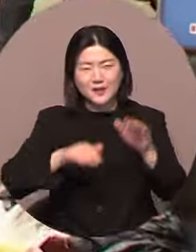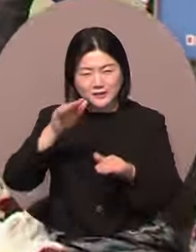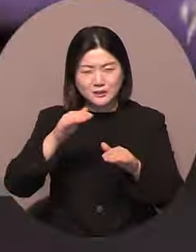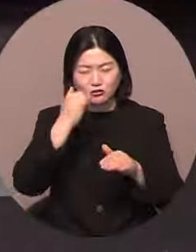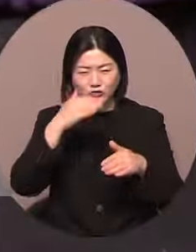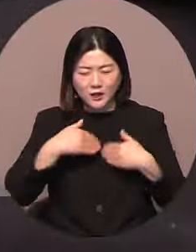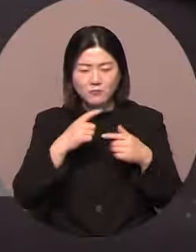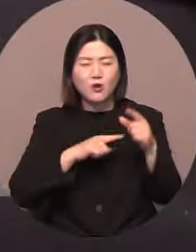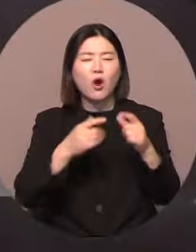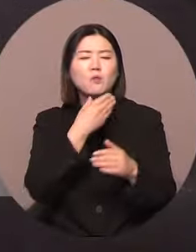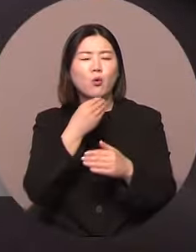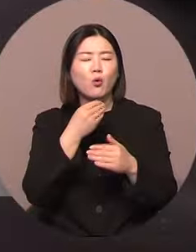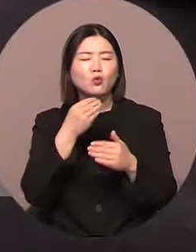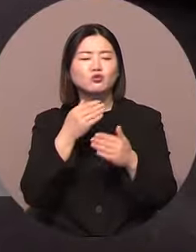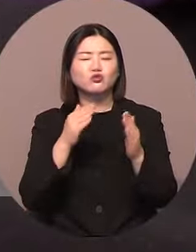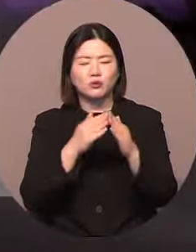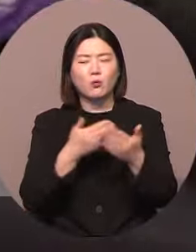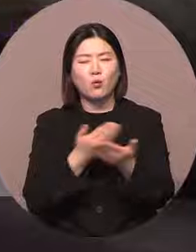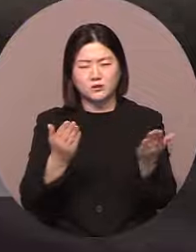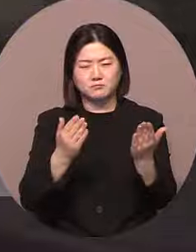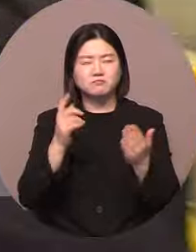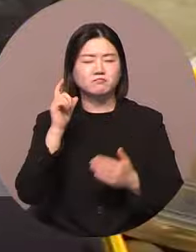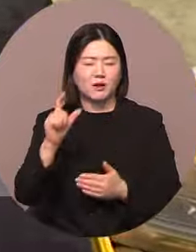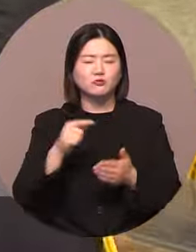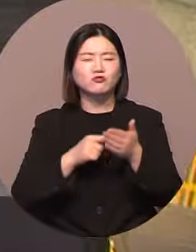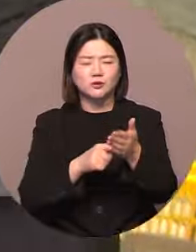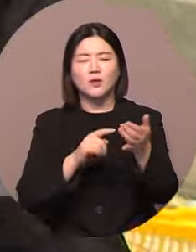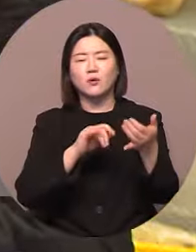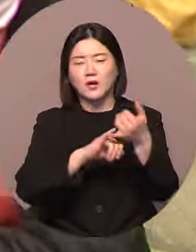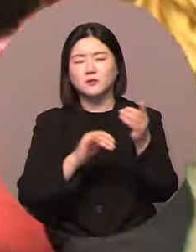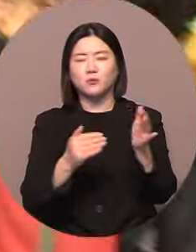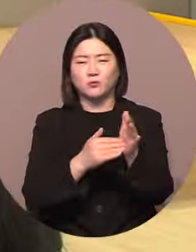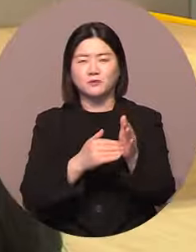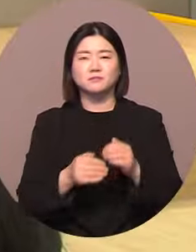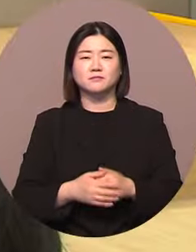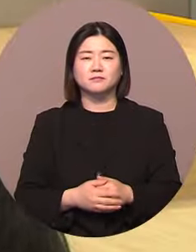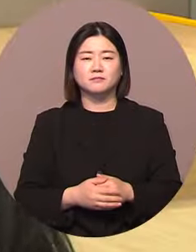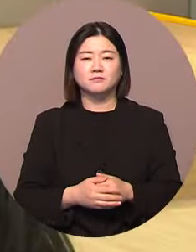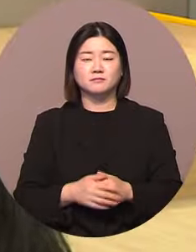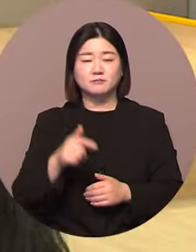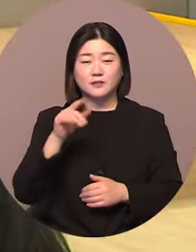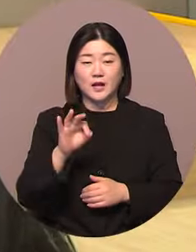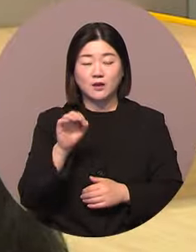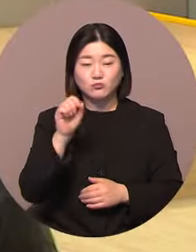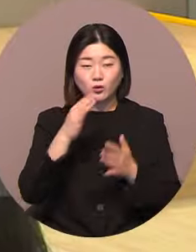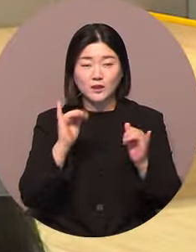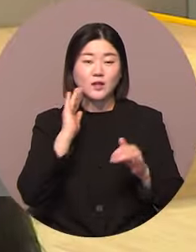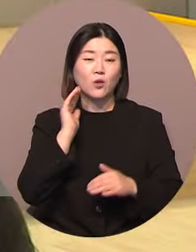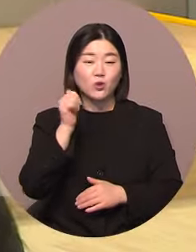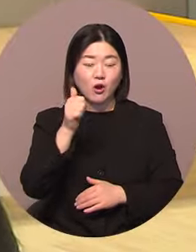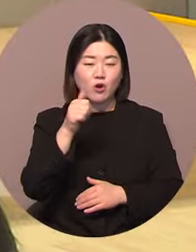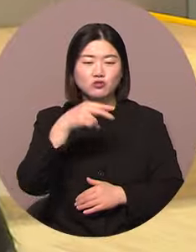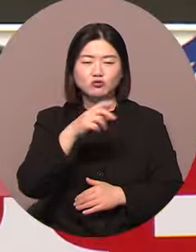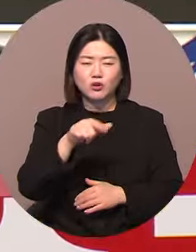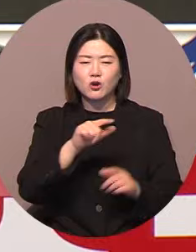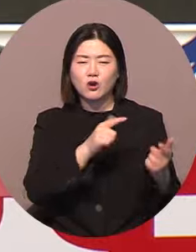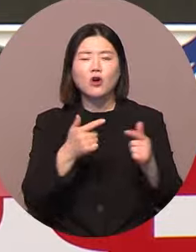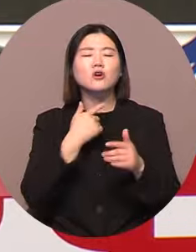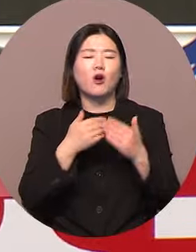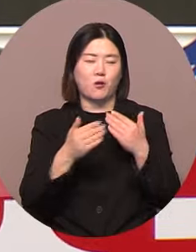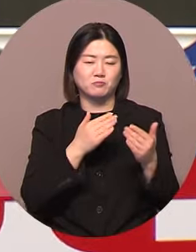남 더 행복한 주택의 전구 공급 등을 강력히 추진하겠다고 약속했습니다 강보 역시 대통령 시 수석 등 다양한